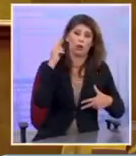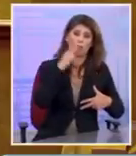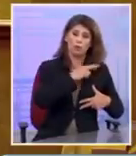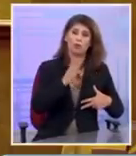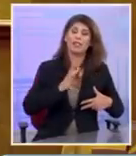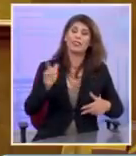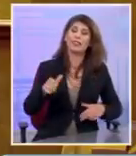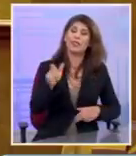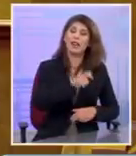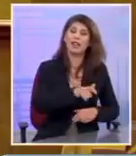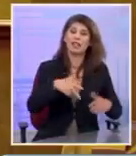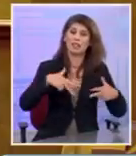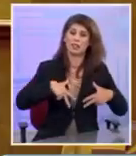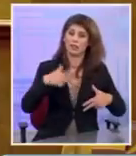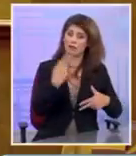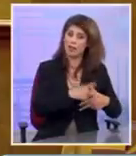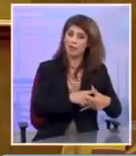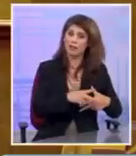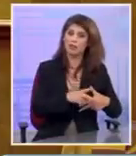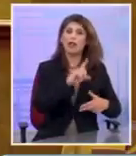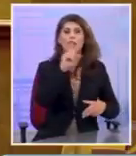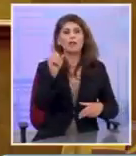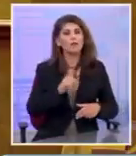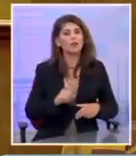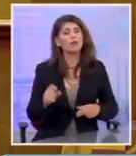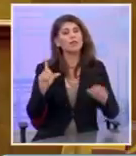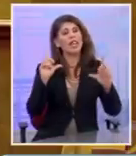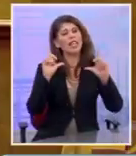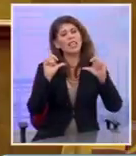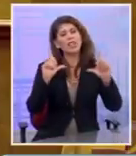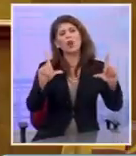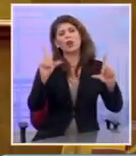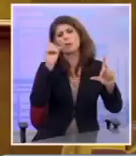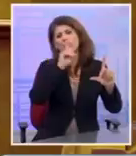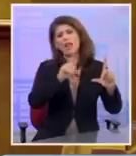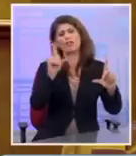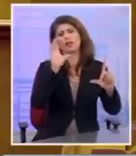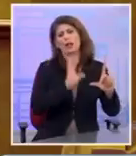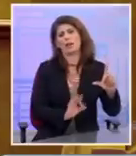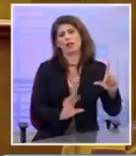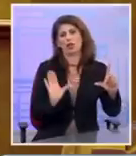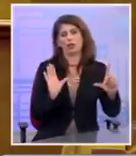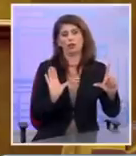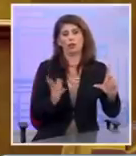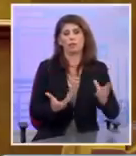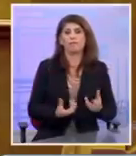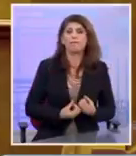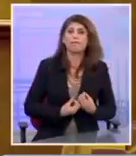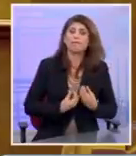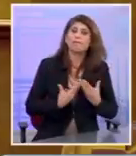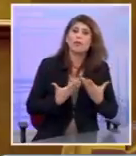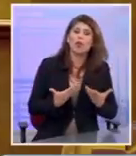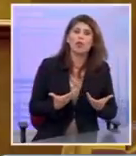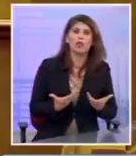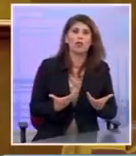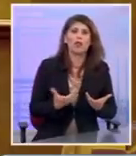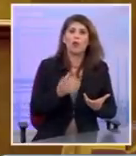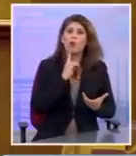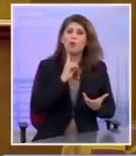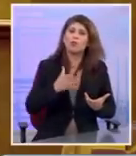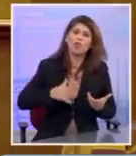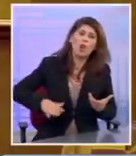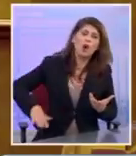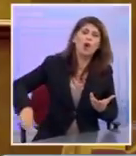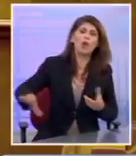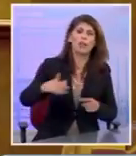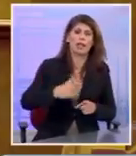τα στελέχη της κυβέρνησής του βιώνουν μια εικονική πραγματικότητα. Νιώθω, όπως και όλοι οι